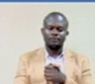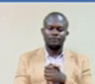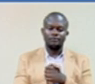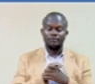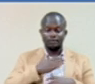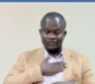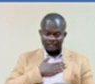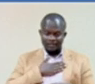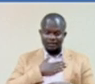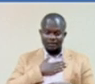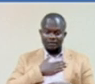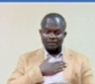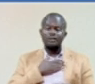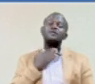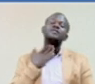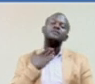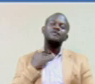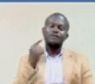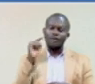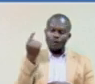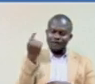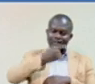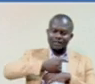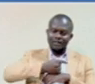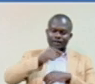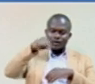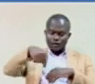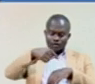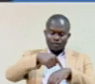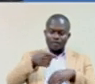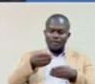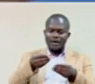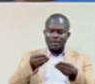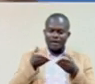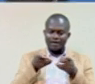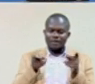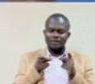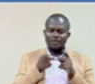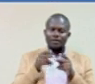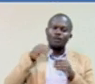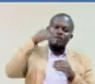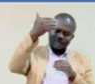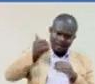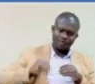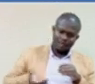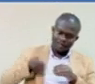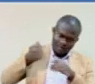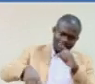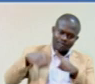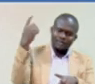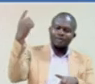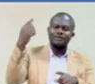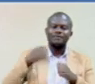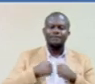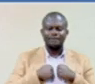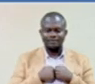Njye nifuza rimwe ko uyu mwanya mwampaye ubukurikira buzatwarwa n'umugore nyirayo.